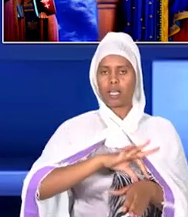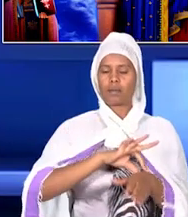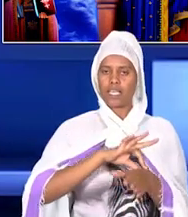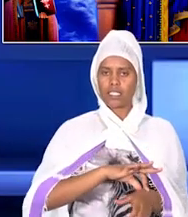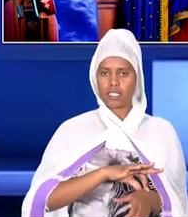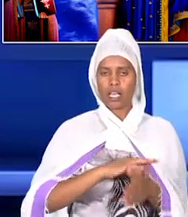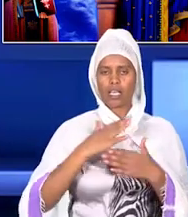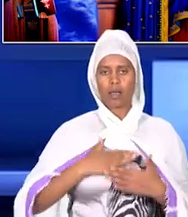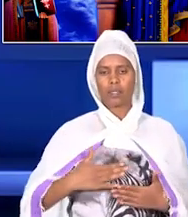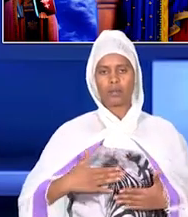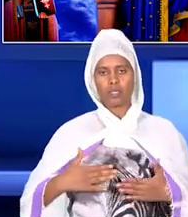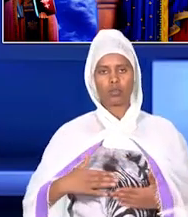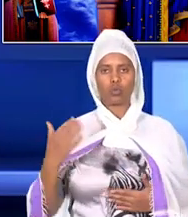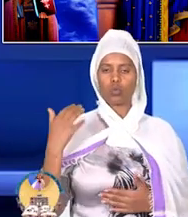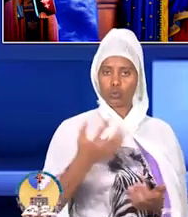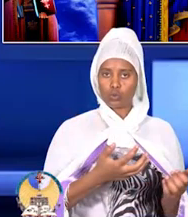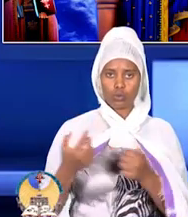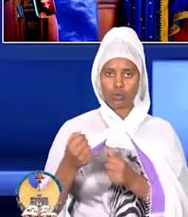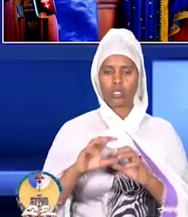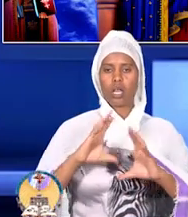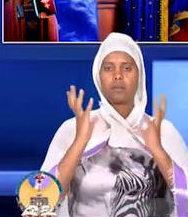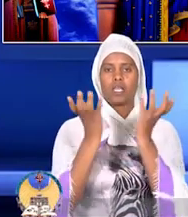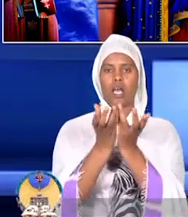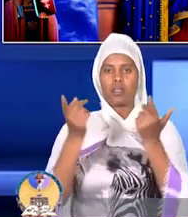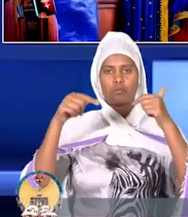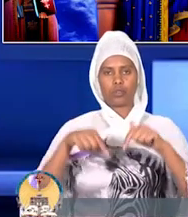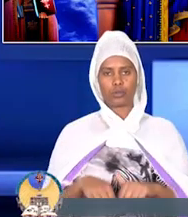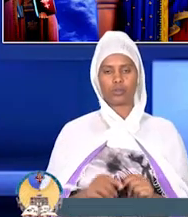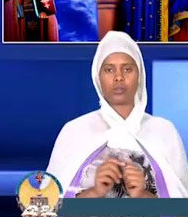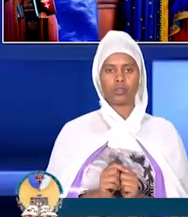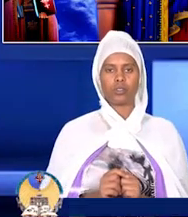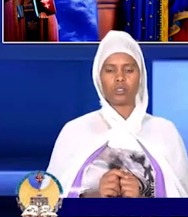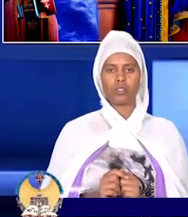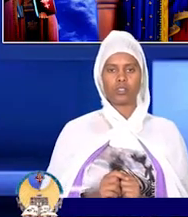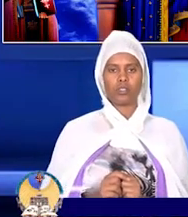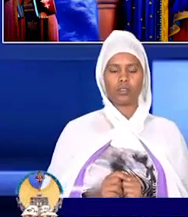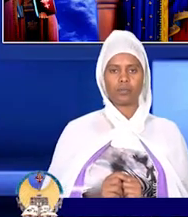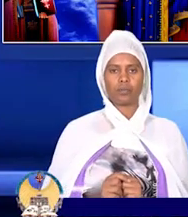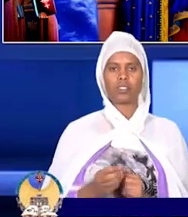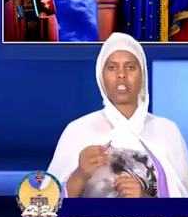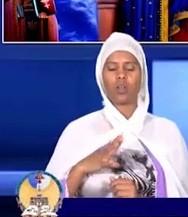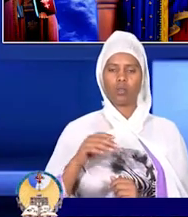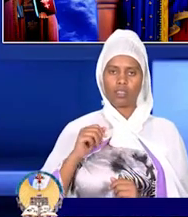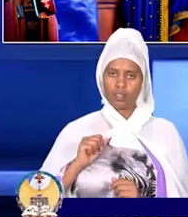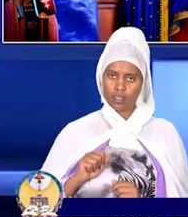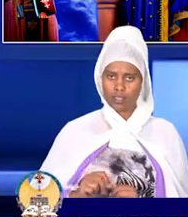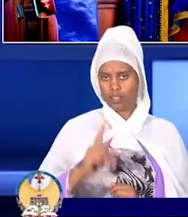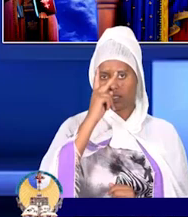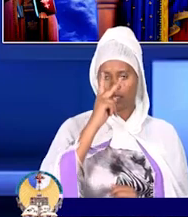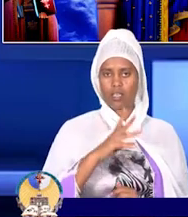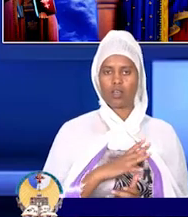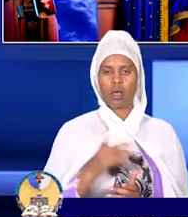ድንግል ማርያም ካብ ስጋ ስጋ ካብ ነፍሳ ነፍስ ወሲዱ ናብዚ ዓለም ዝመግለጺው አምላክ አማልክት ኾን